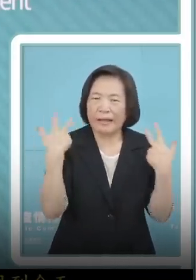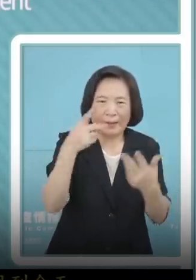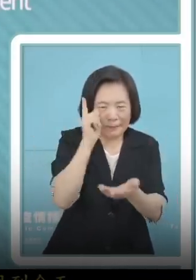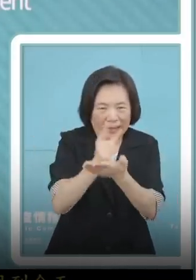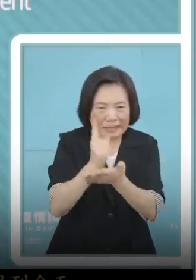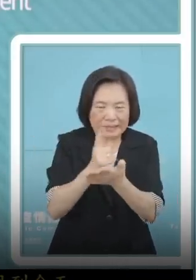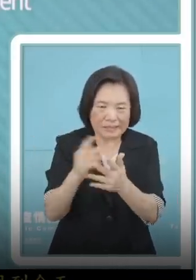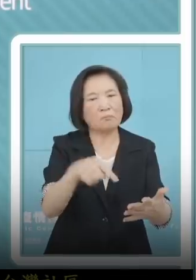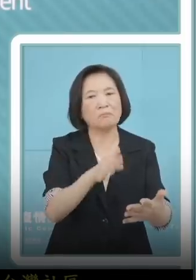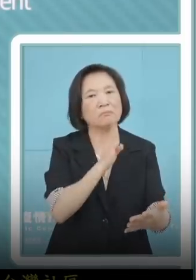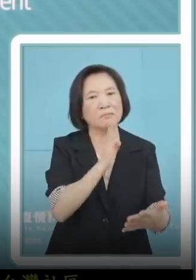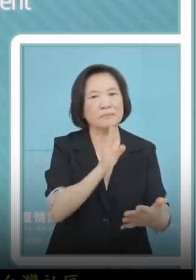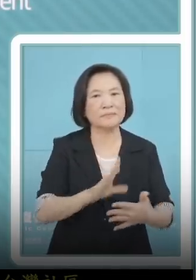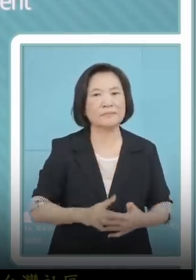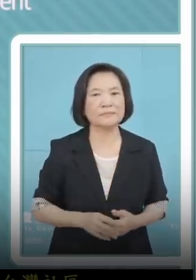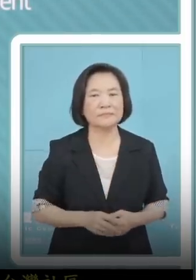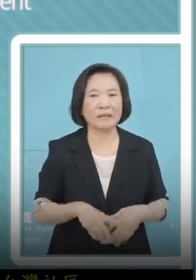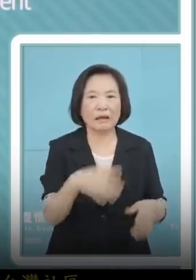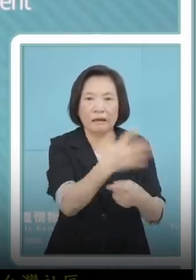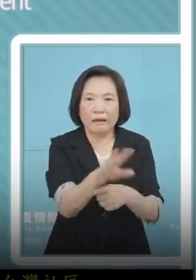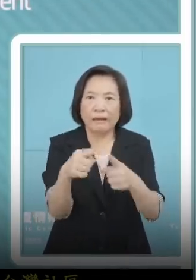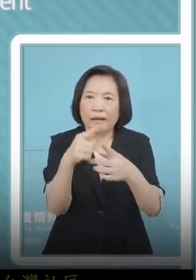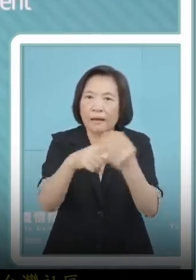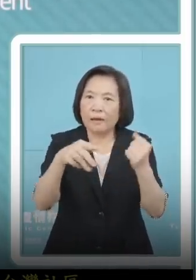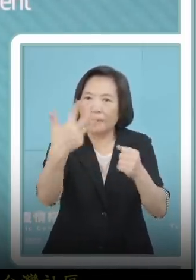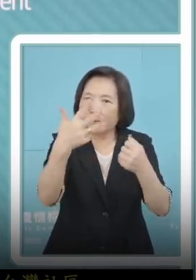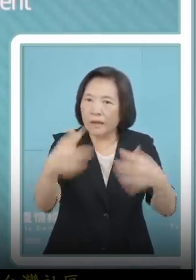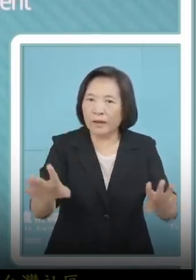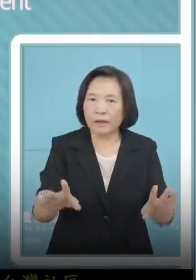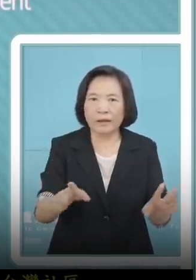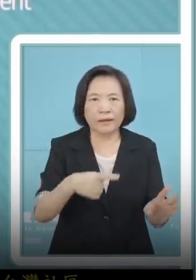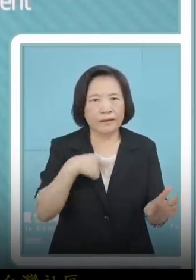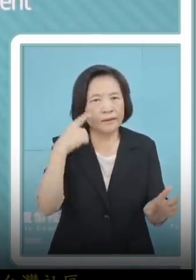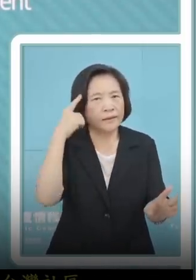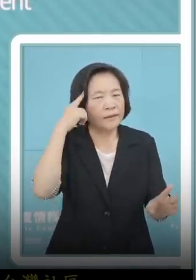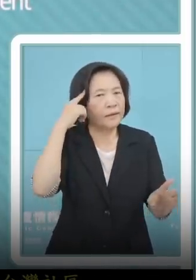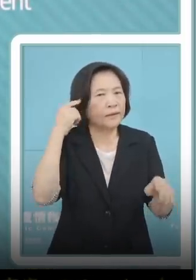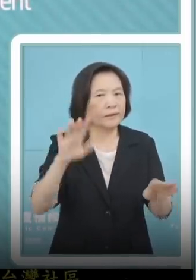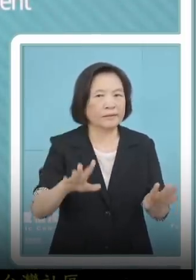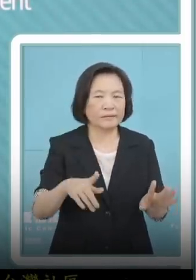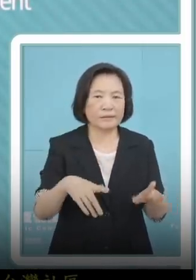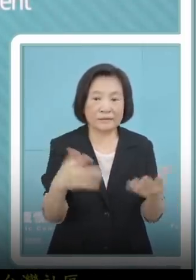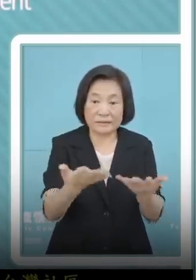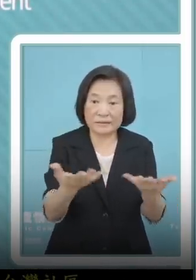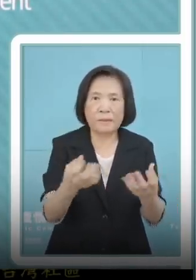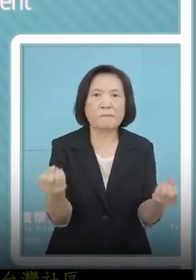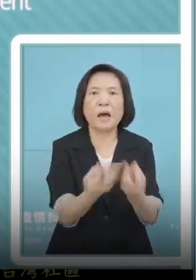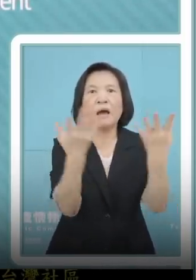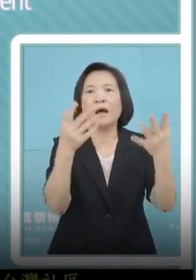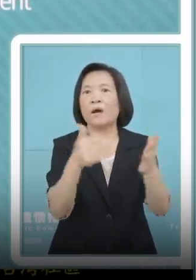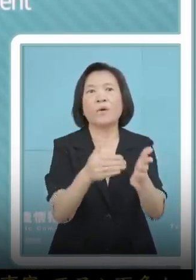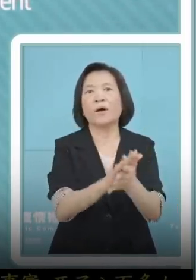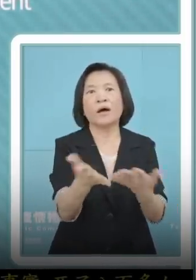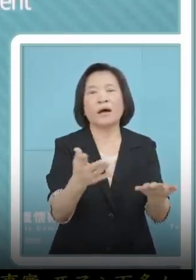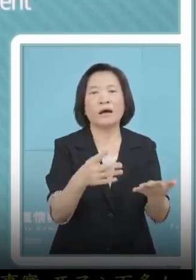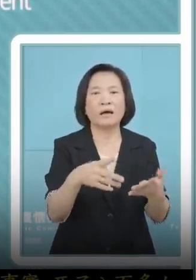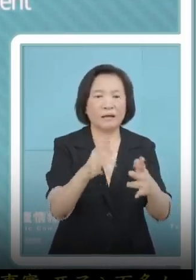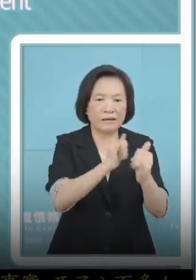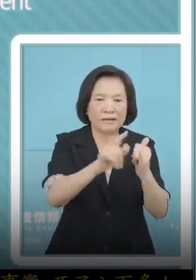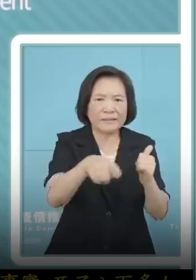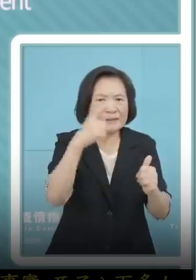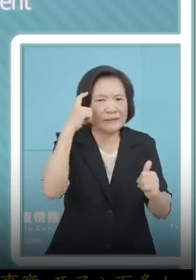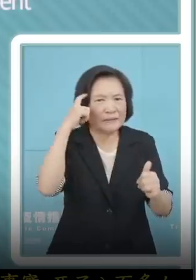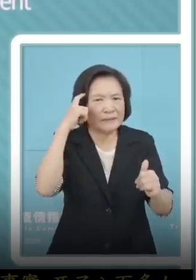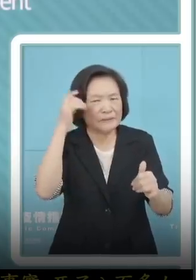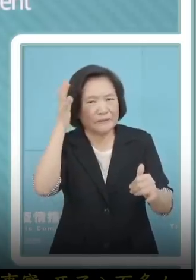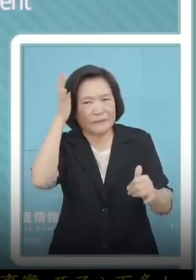不明感染源，那也已经死了800多人了。所以老实讲哦，事情都已经发生了，你知道，其实老百姓更想要